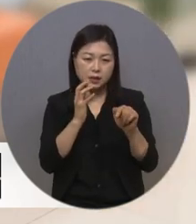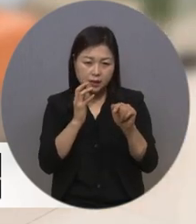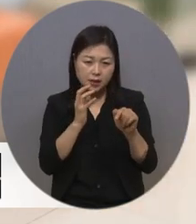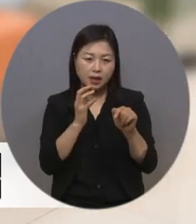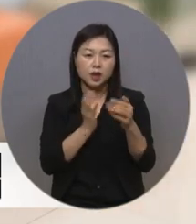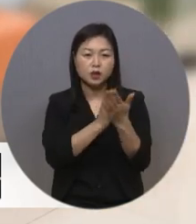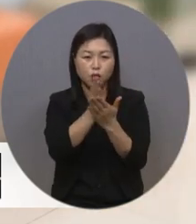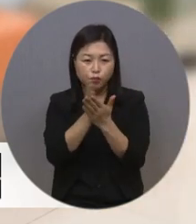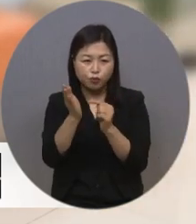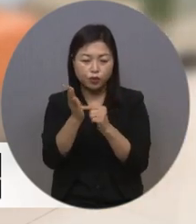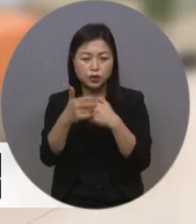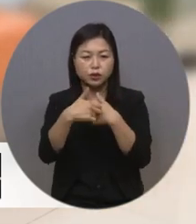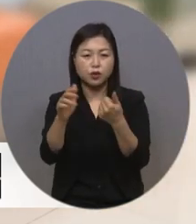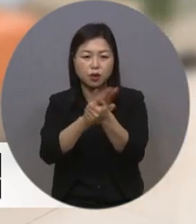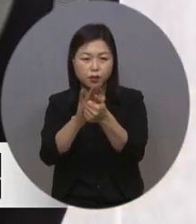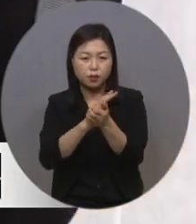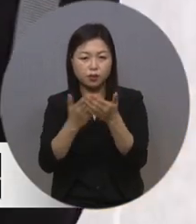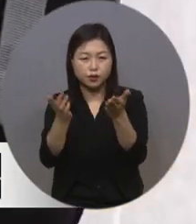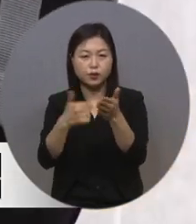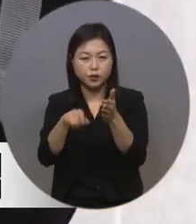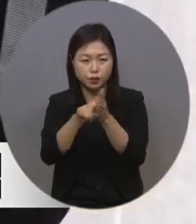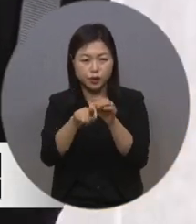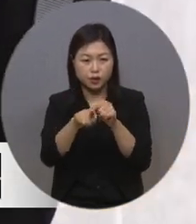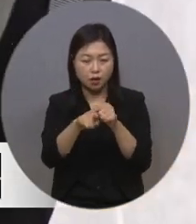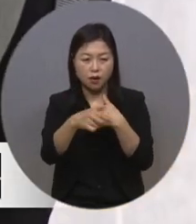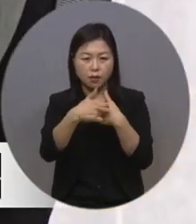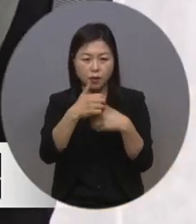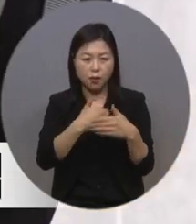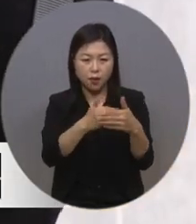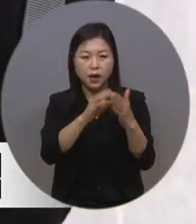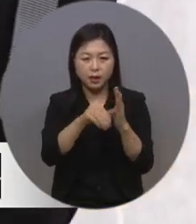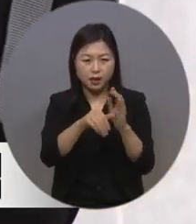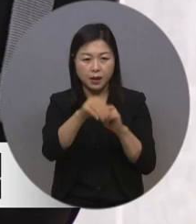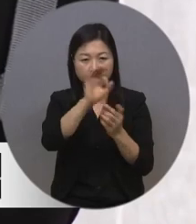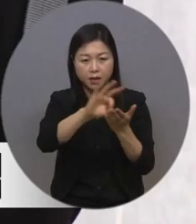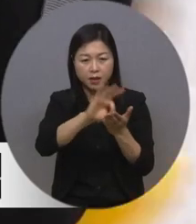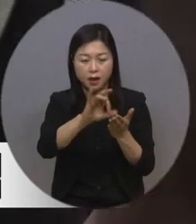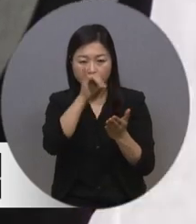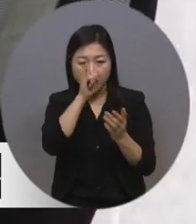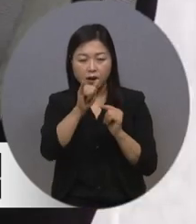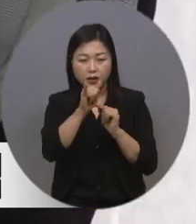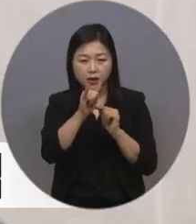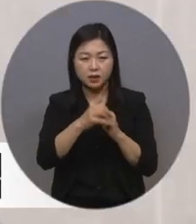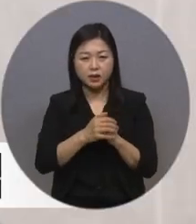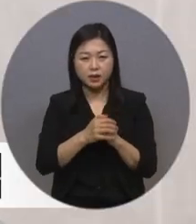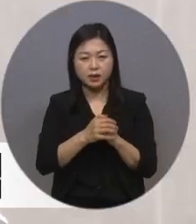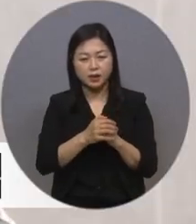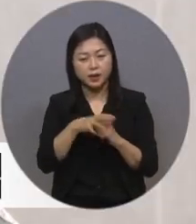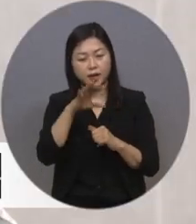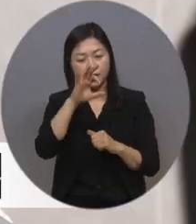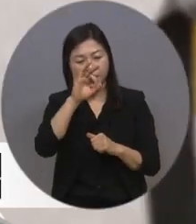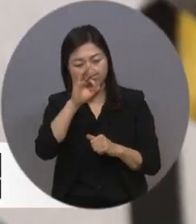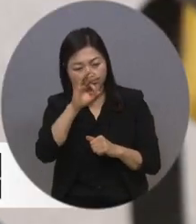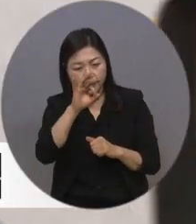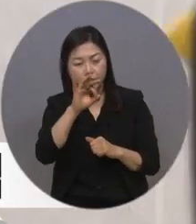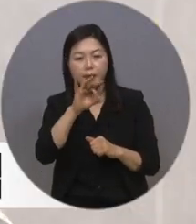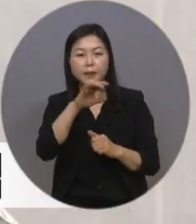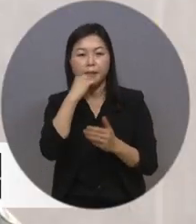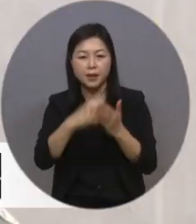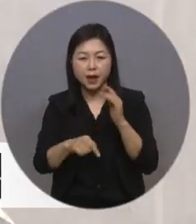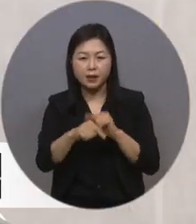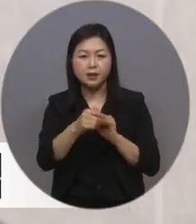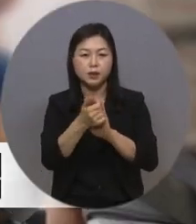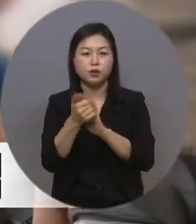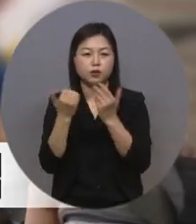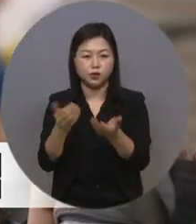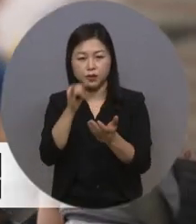소아전문 의료서비스를 제공하기 위해 진료과정에서 불가피하게 발생하는 의료적 손실을 보상하는 사업입니다.